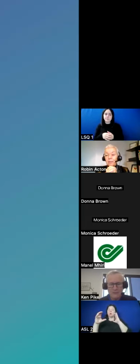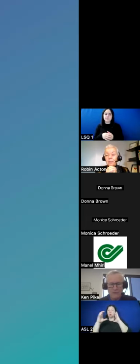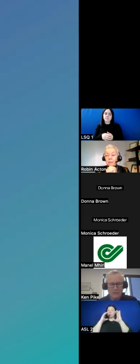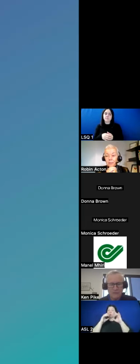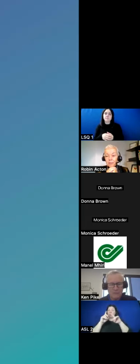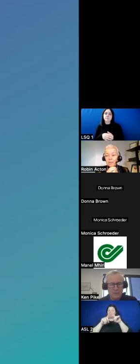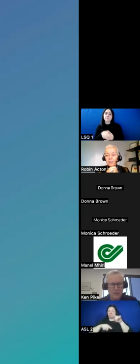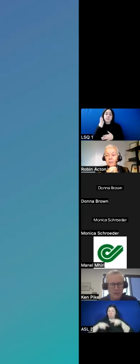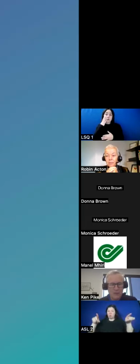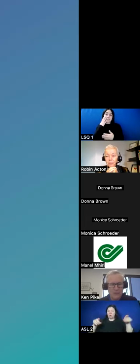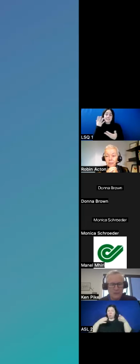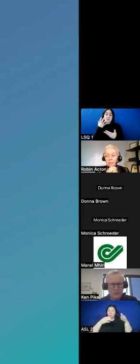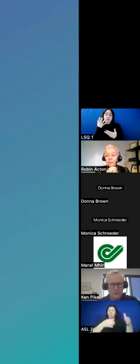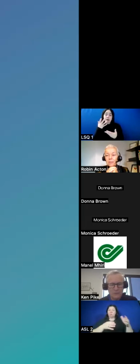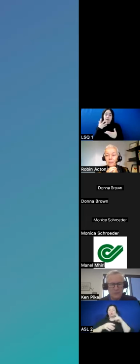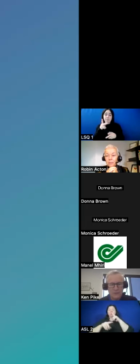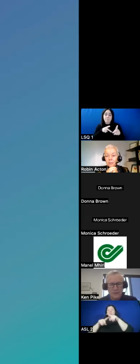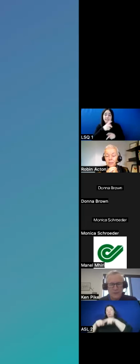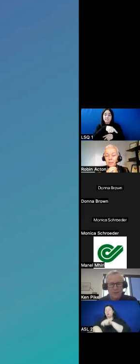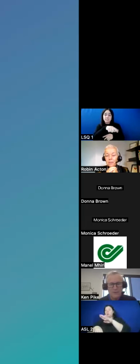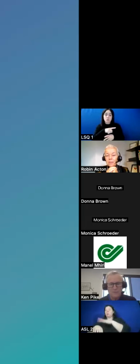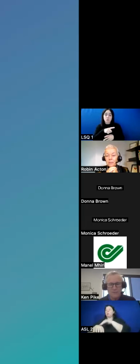que les gens communiquent de différentes manières